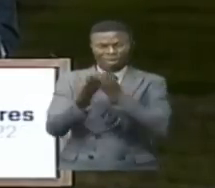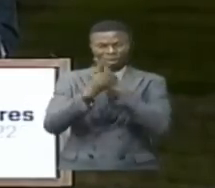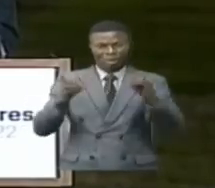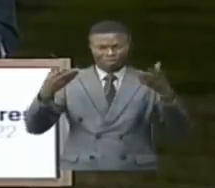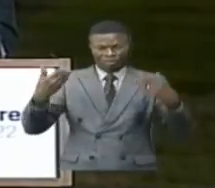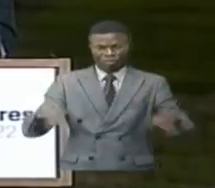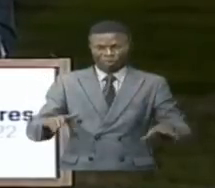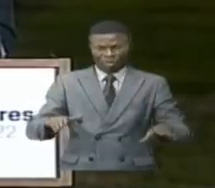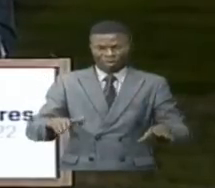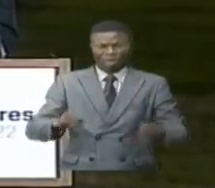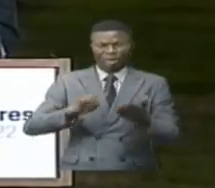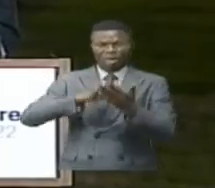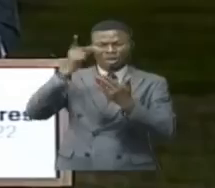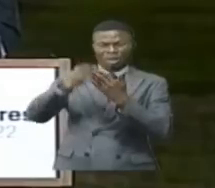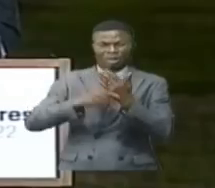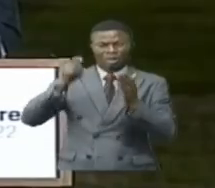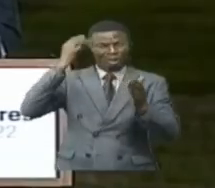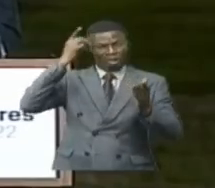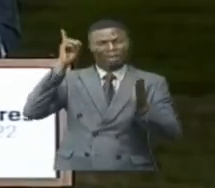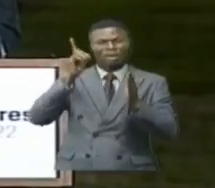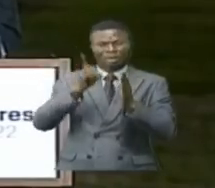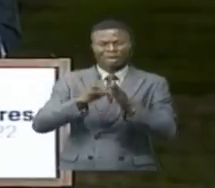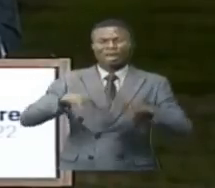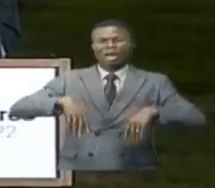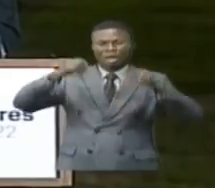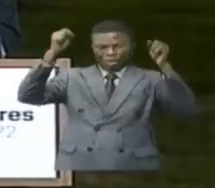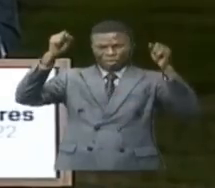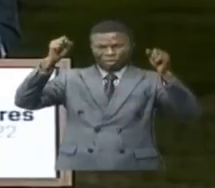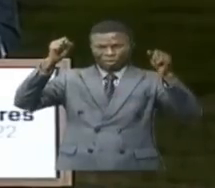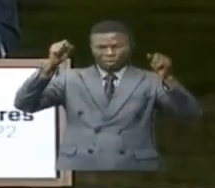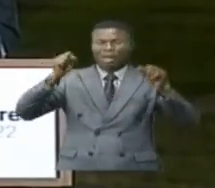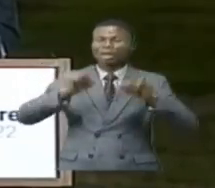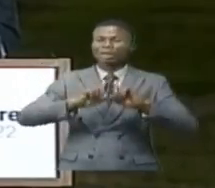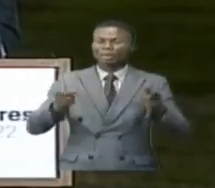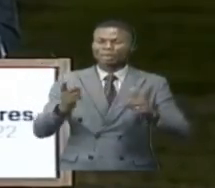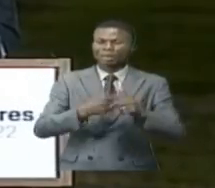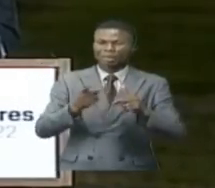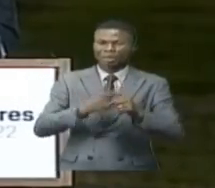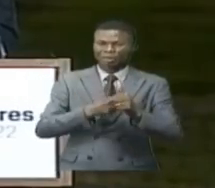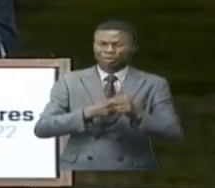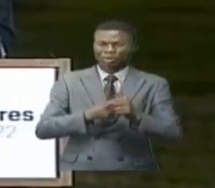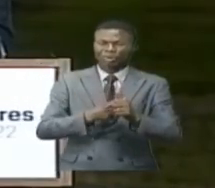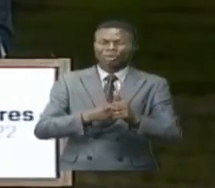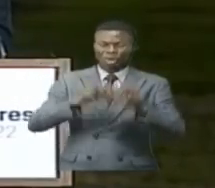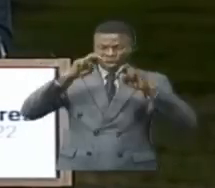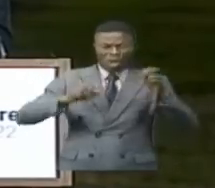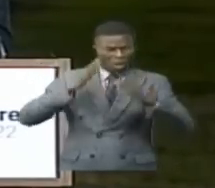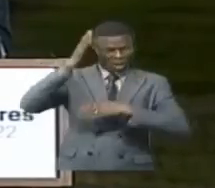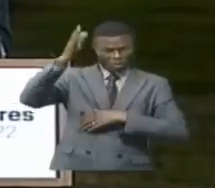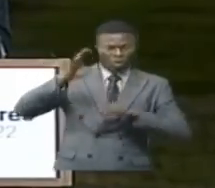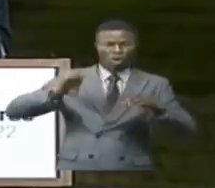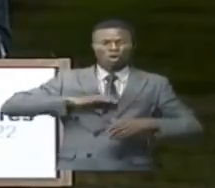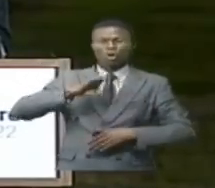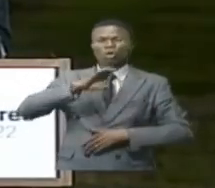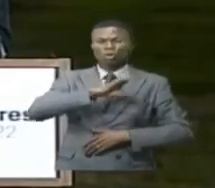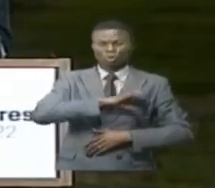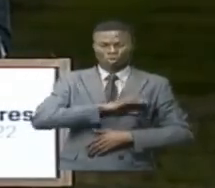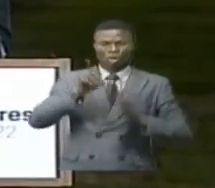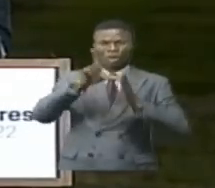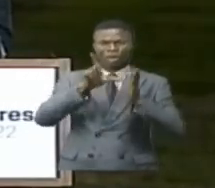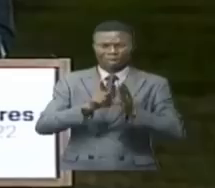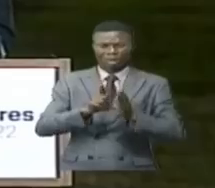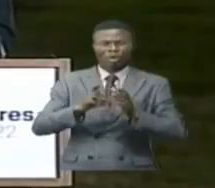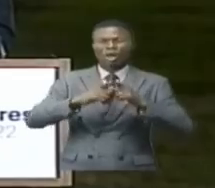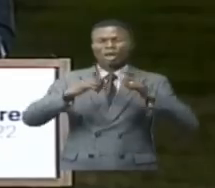délibération, ces projets de décret a été adopté moyennant enrichissement par la commission des lois